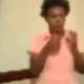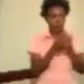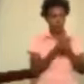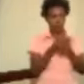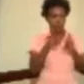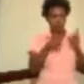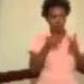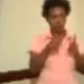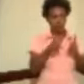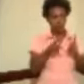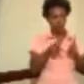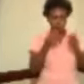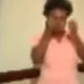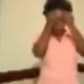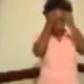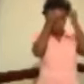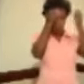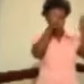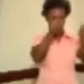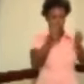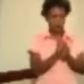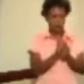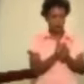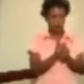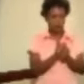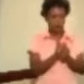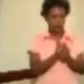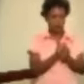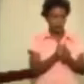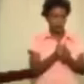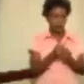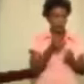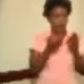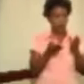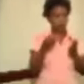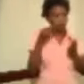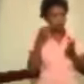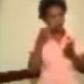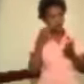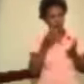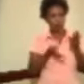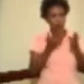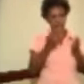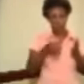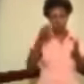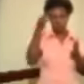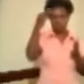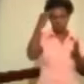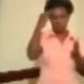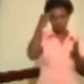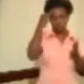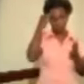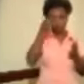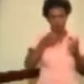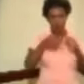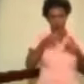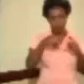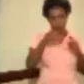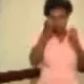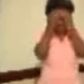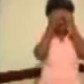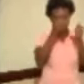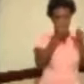que président, si nous tous les deux, Yonan nous venons président, Qu'est-ce que vous allez faire de concret pour donner à